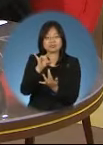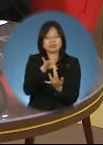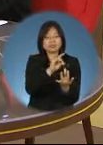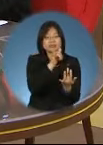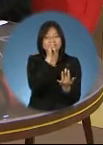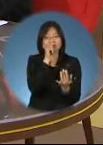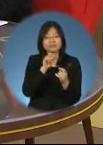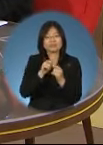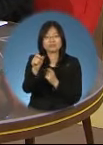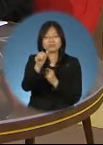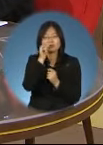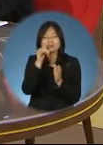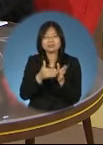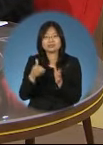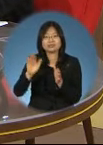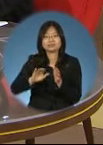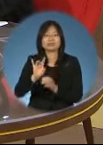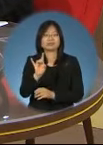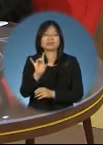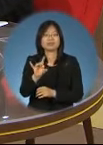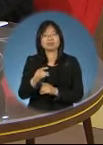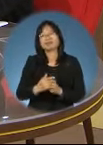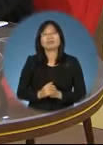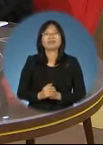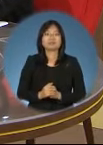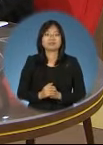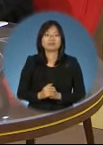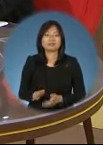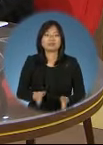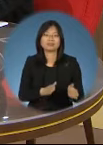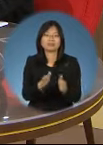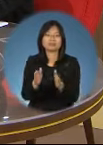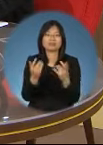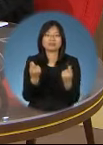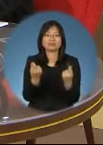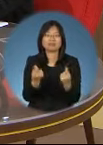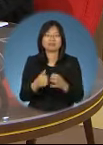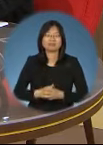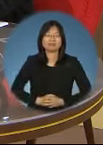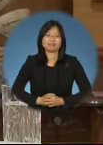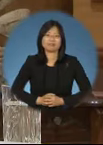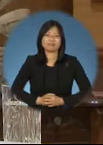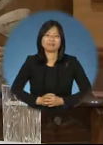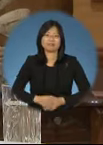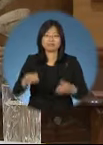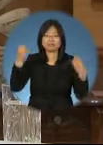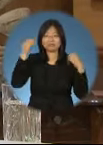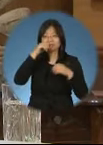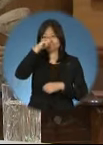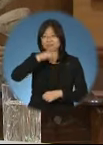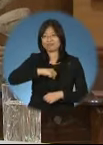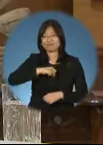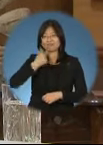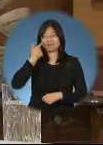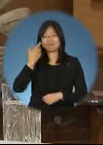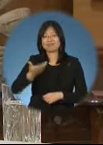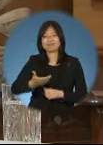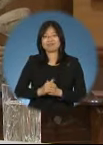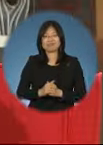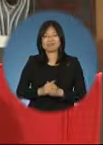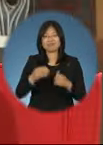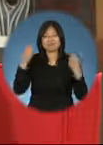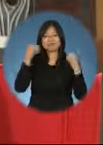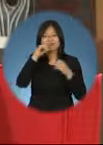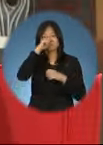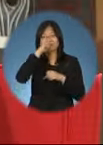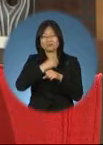이게 무한한데 그것도 이제 하나의 길이죠. 그렇게 춤이 좋으세요? 뭐 춤이